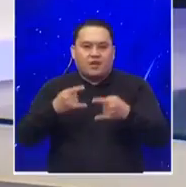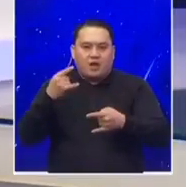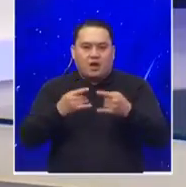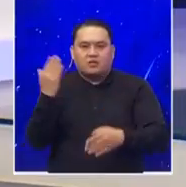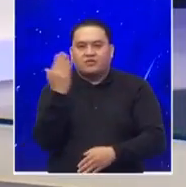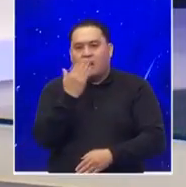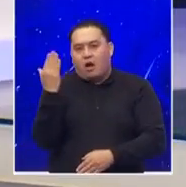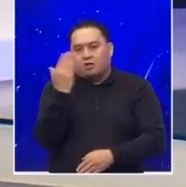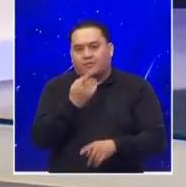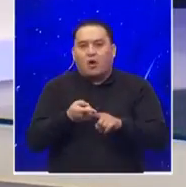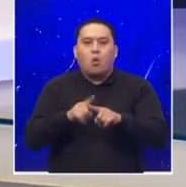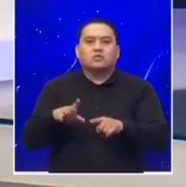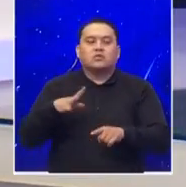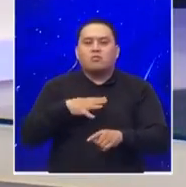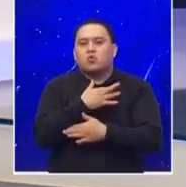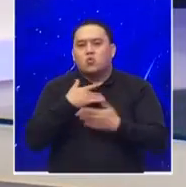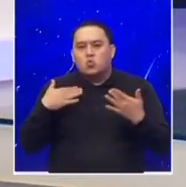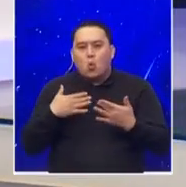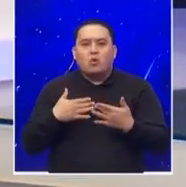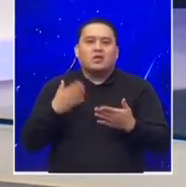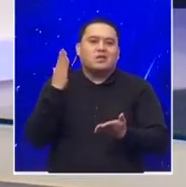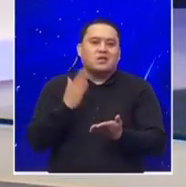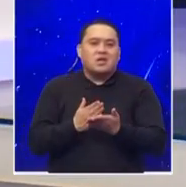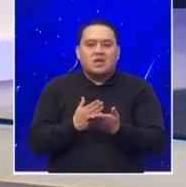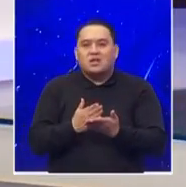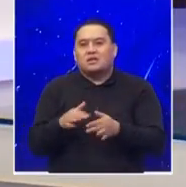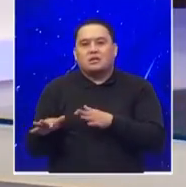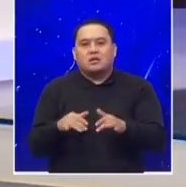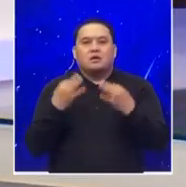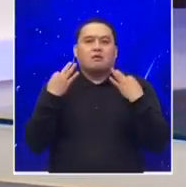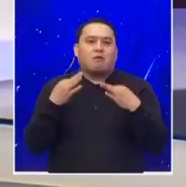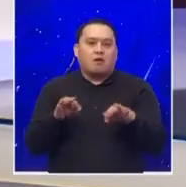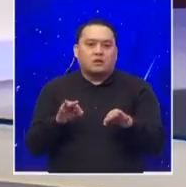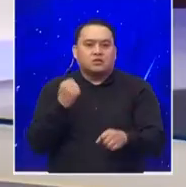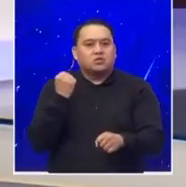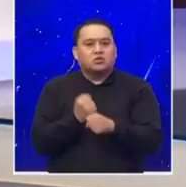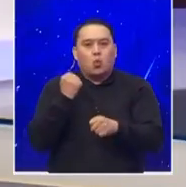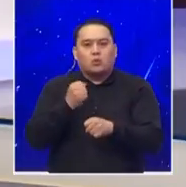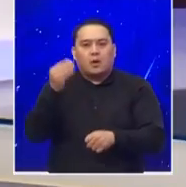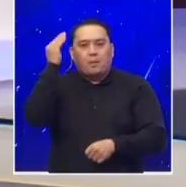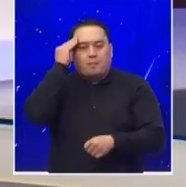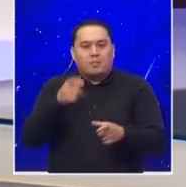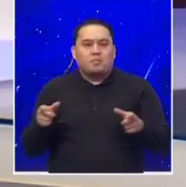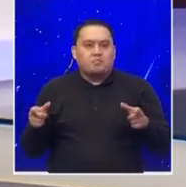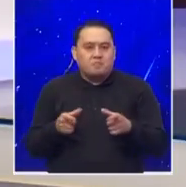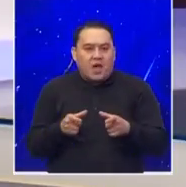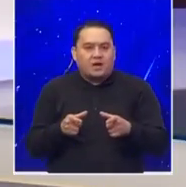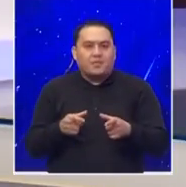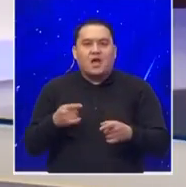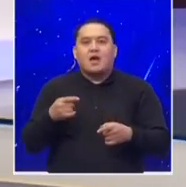кинотеатров. Несмотря на то, что во многих регионах их деятельность разрешили со строгим соблюдением санитарных